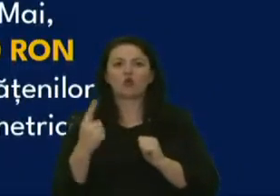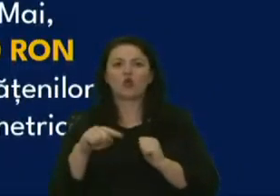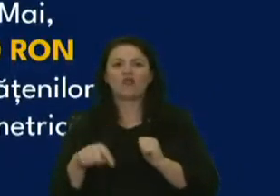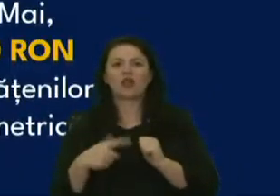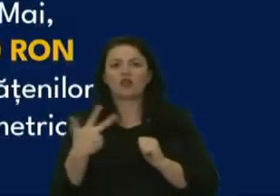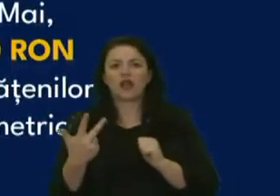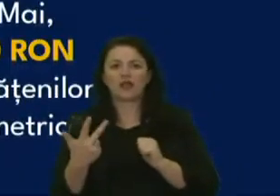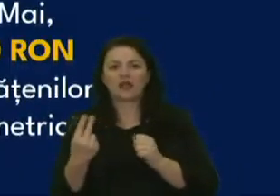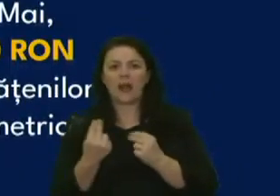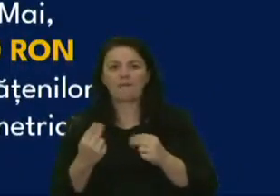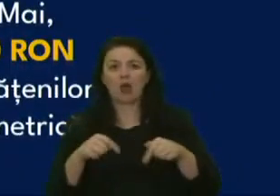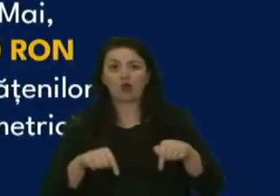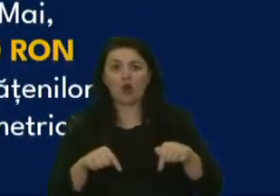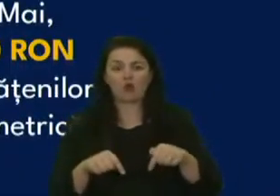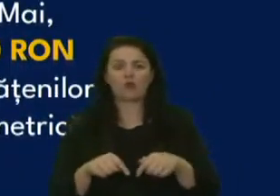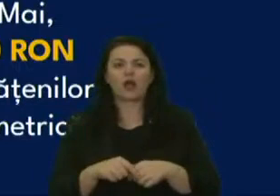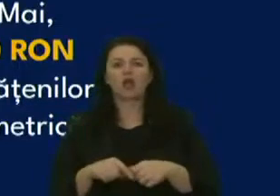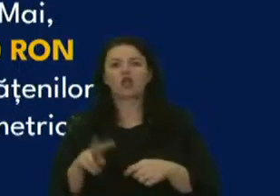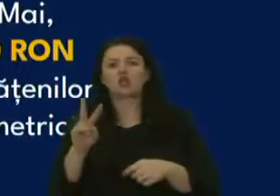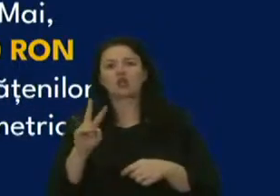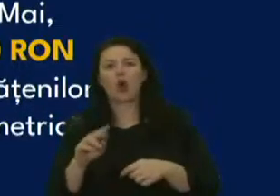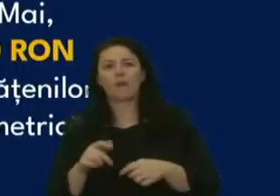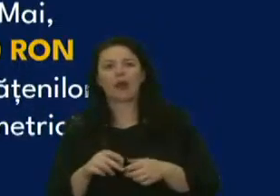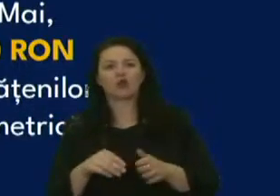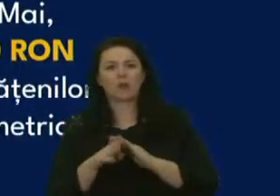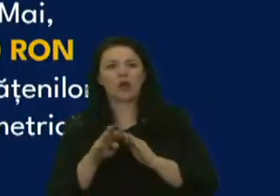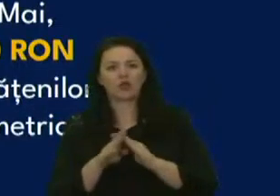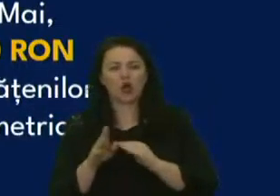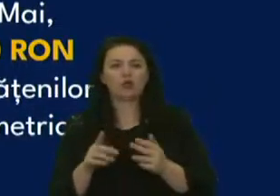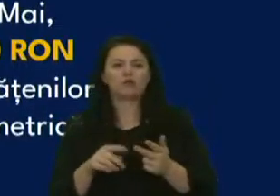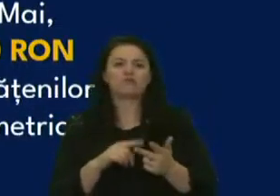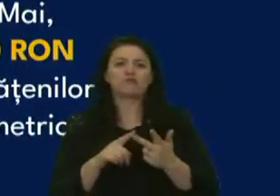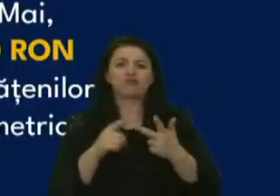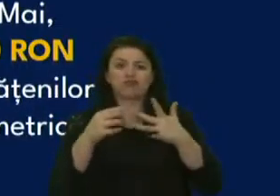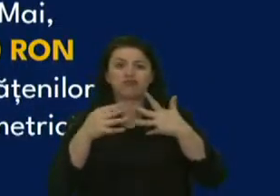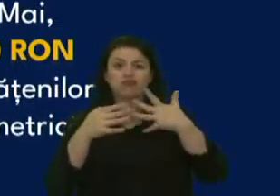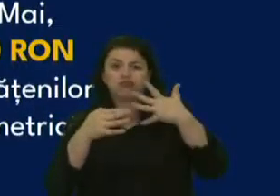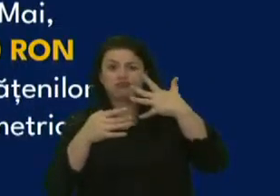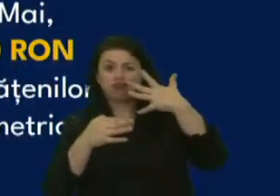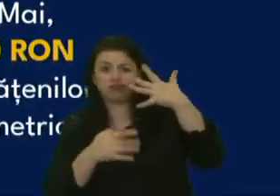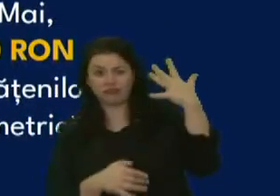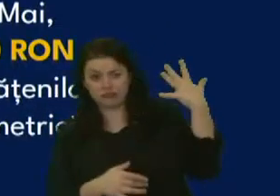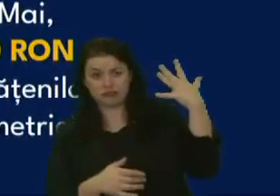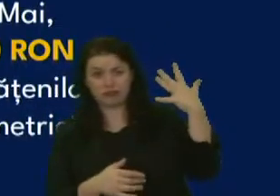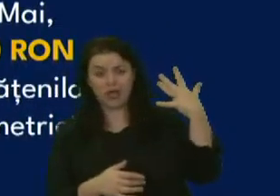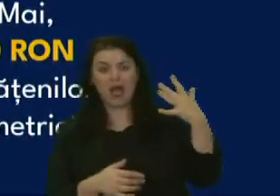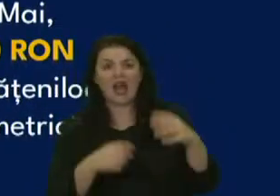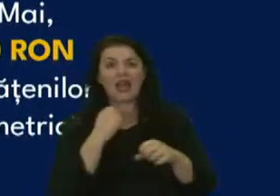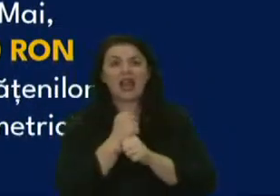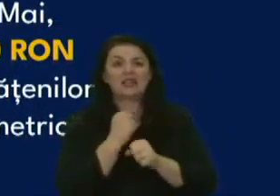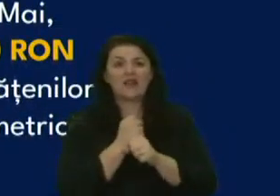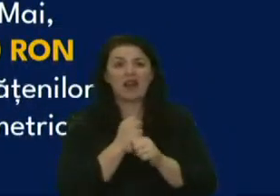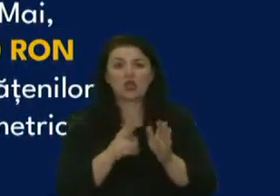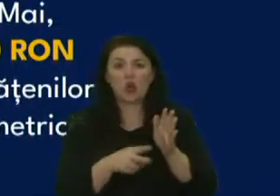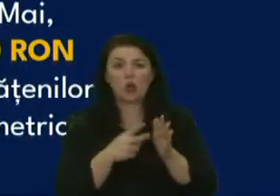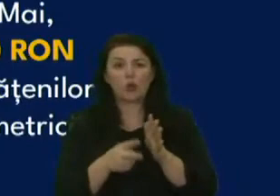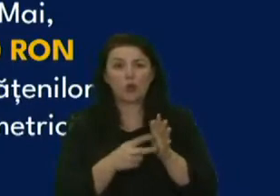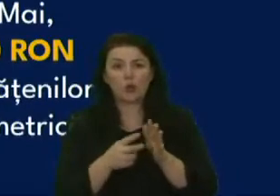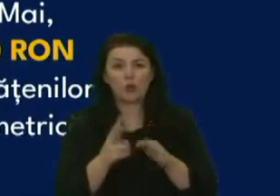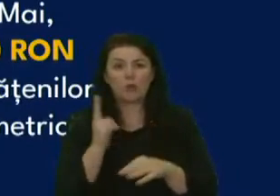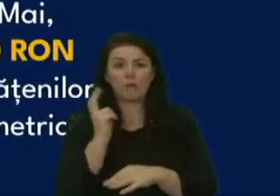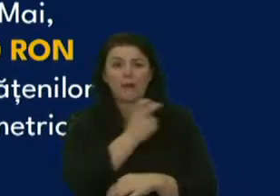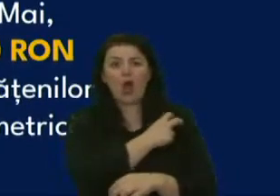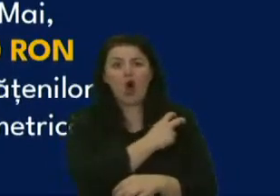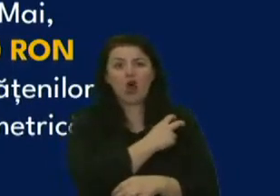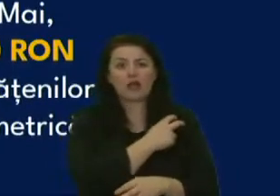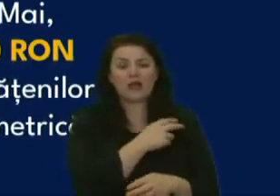actuală mai încă două pentru metrou mai ai încă 100 de milioane de euro pentru conectarea la autostradă mai a 1 1,3 miliarde de Euro ca să faci calea ferată Cluj Bihor mai